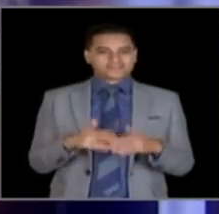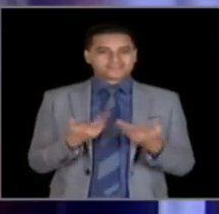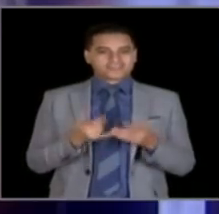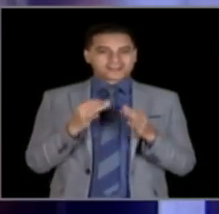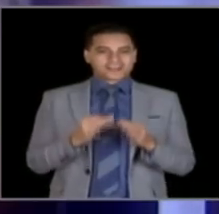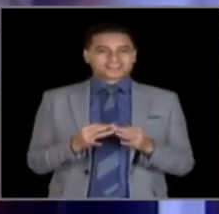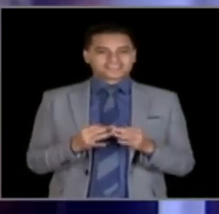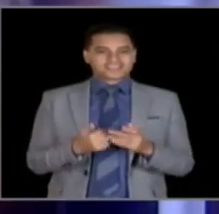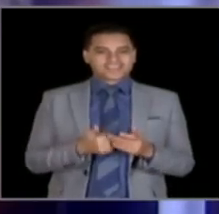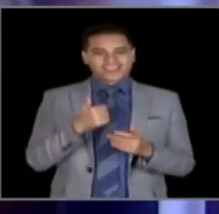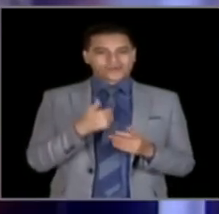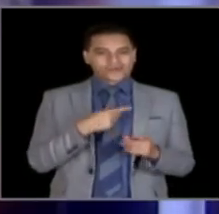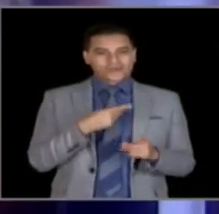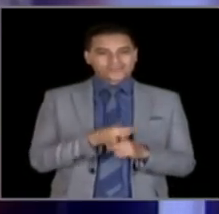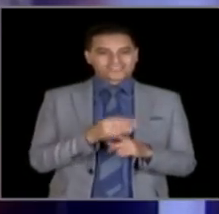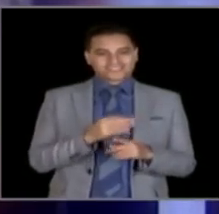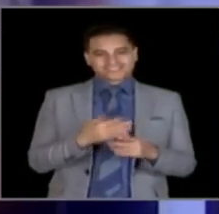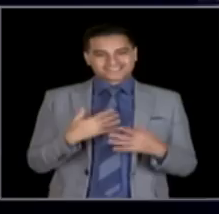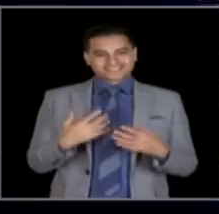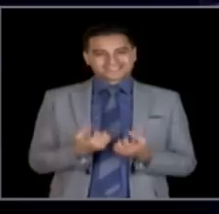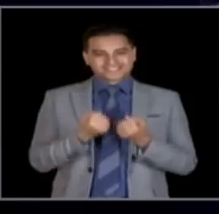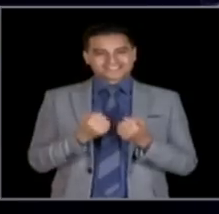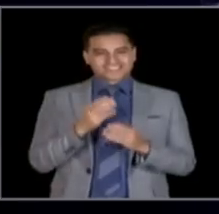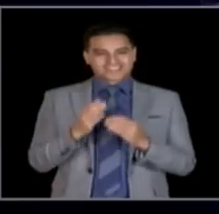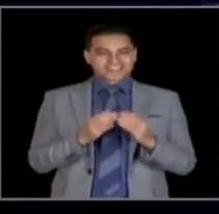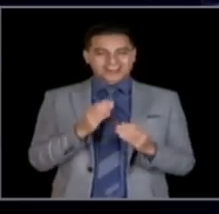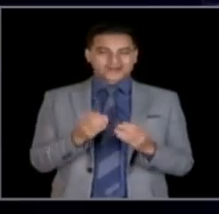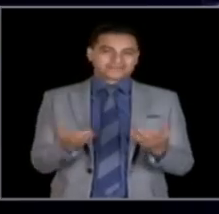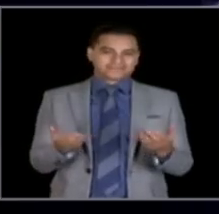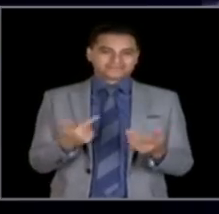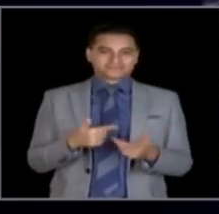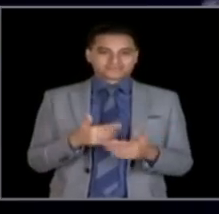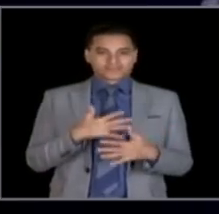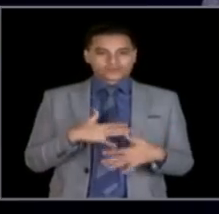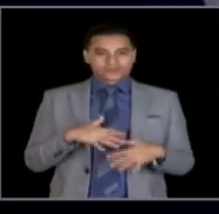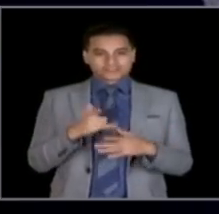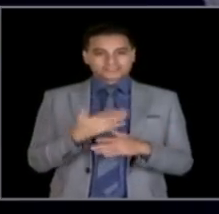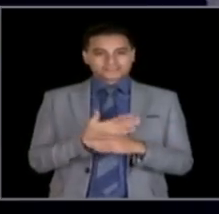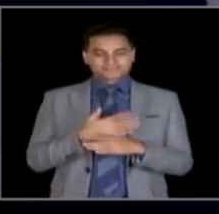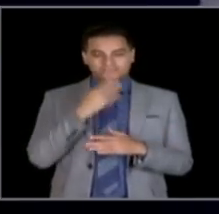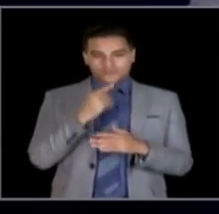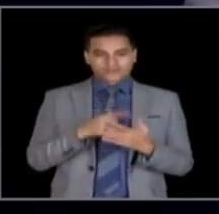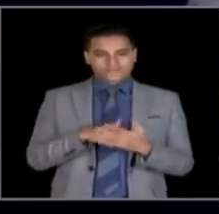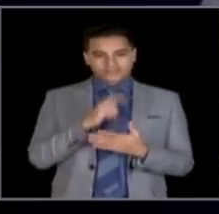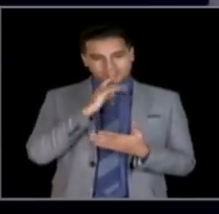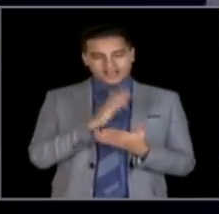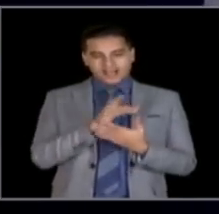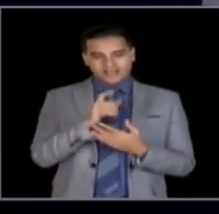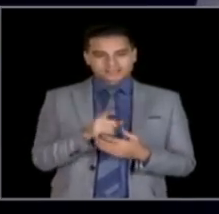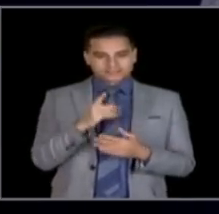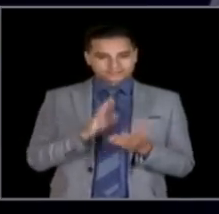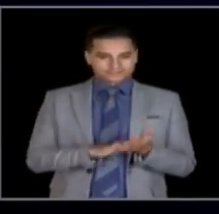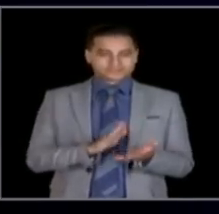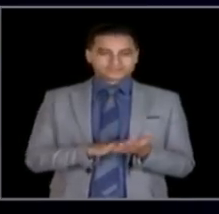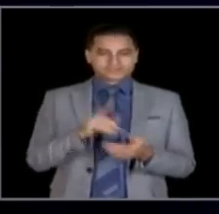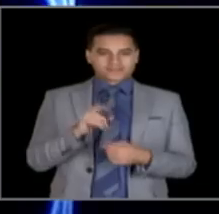هو اللي هو الولاء الاول والاخير، فكان لازم ان انا اجاوب. طبعا الماتش اللي فات انت سبب الفوز، حق يتقال يعني. نحيي